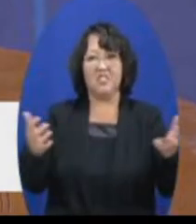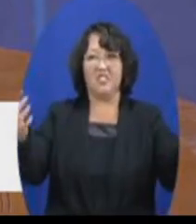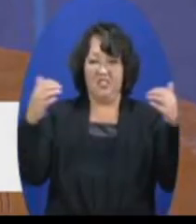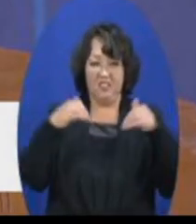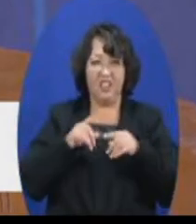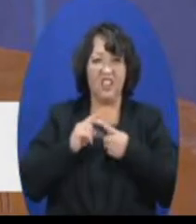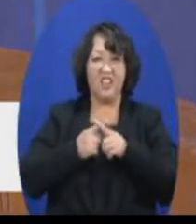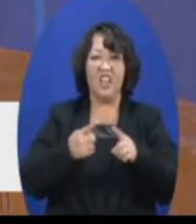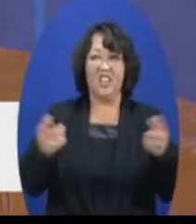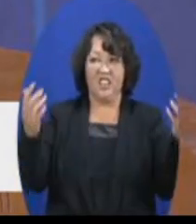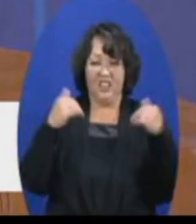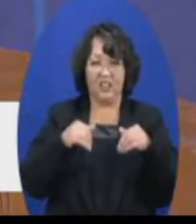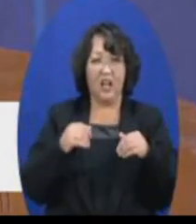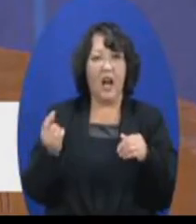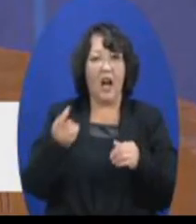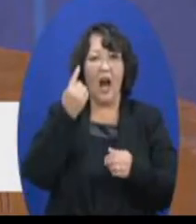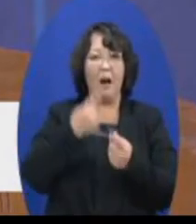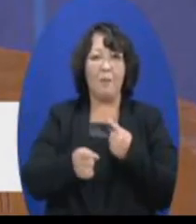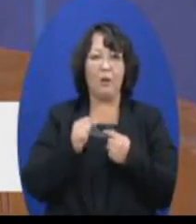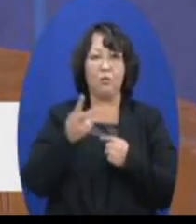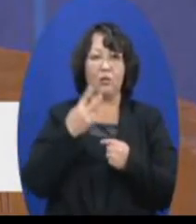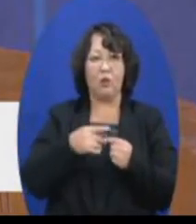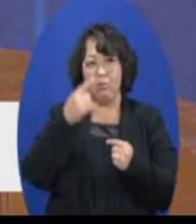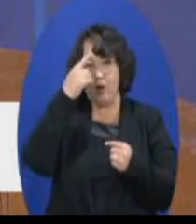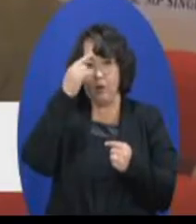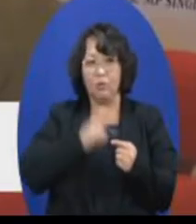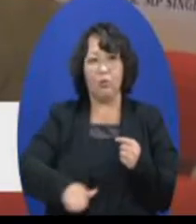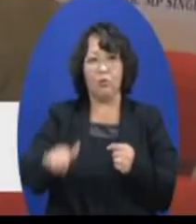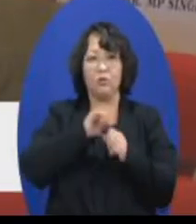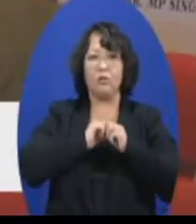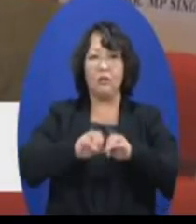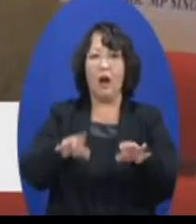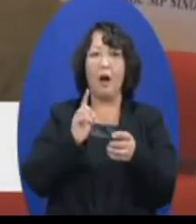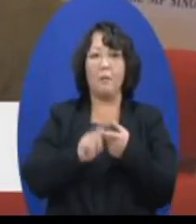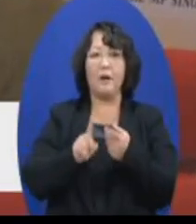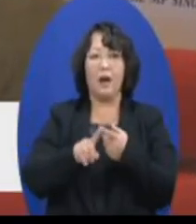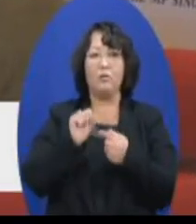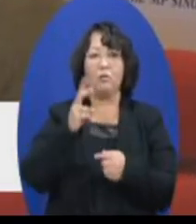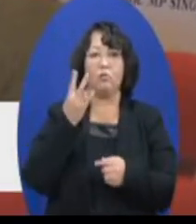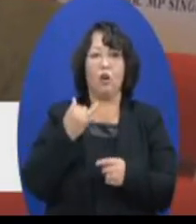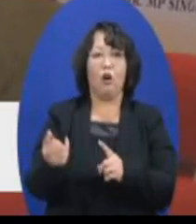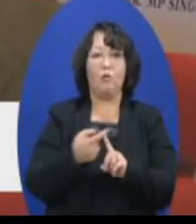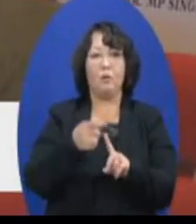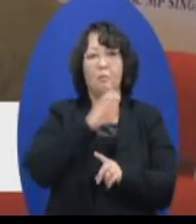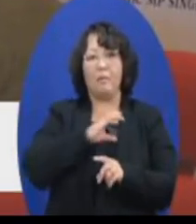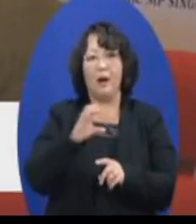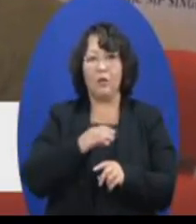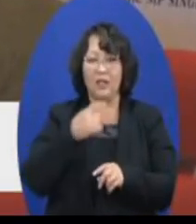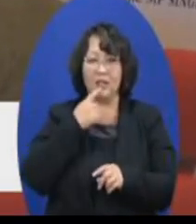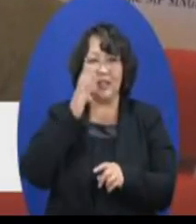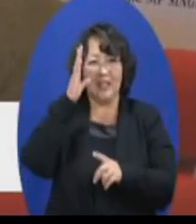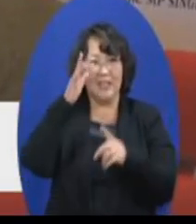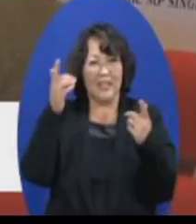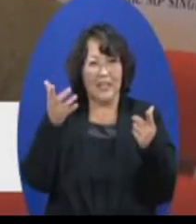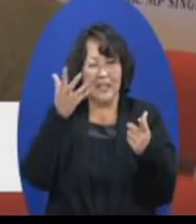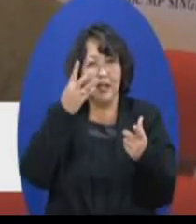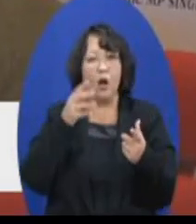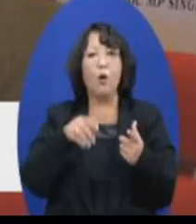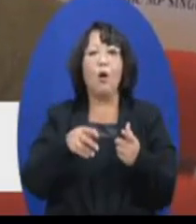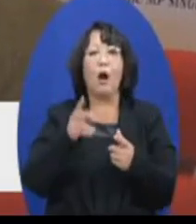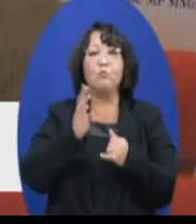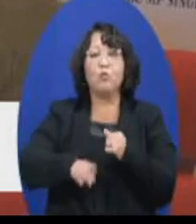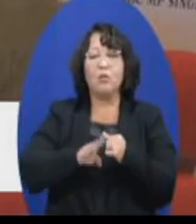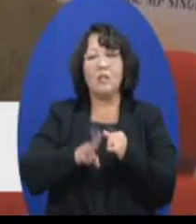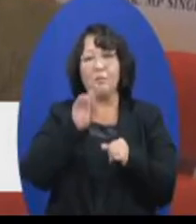маш өндөр. Хүн амын дунд дотооддоо тархах магадлал өндөр байна. Олонтох байгууллагуудын хийсэн эрсдлийн хамгийн сүүлийн